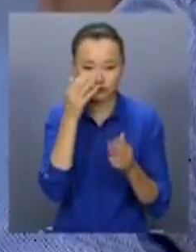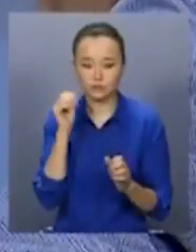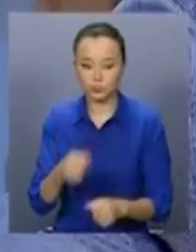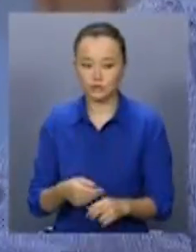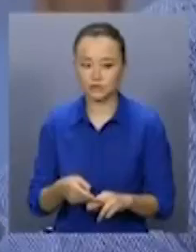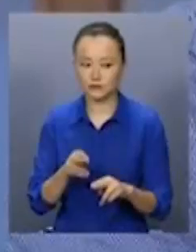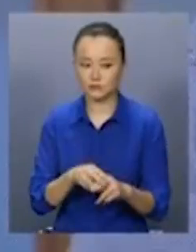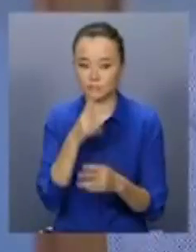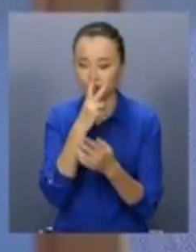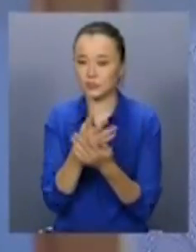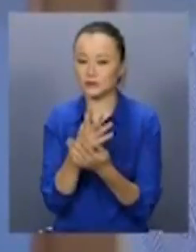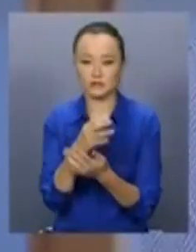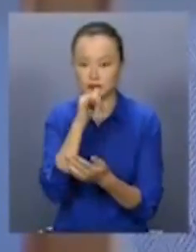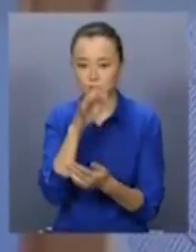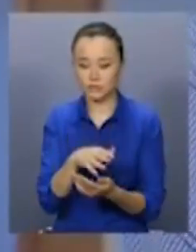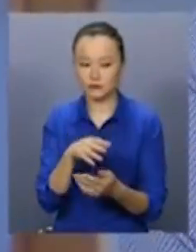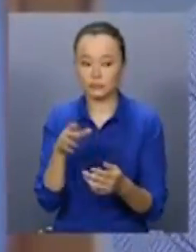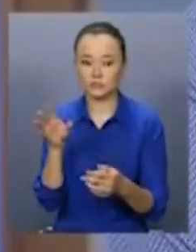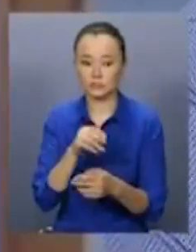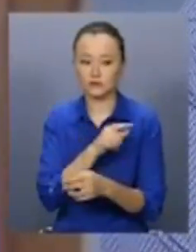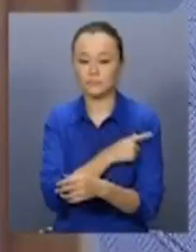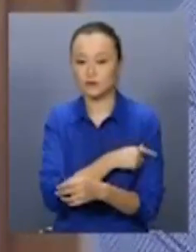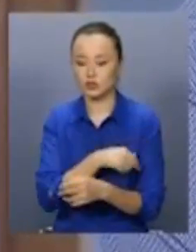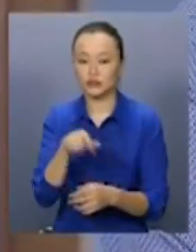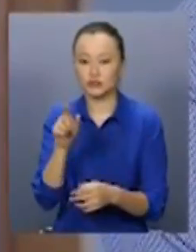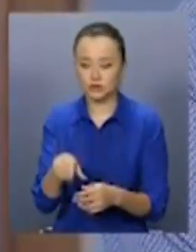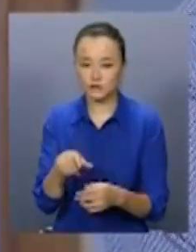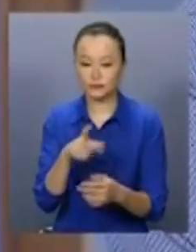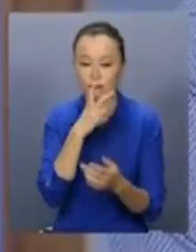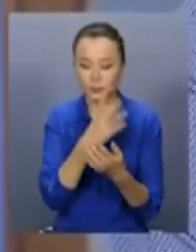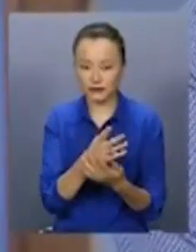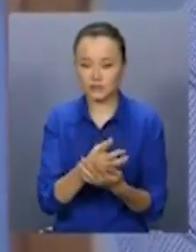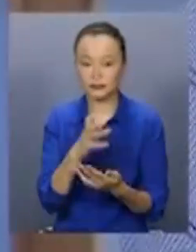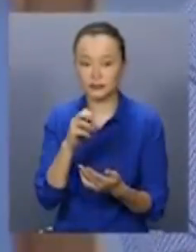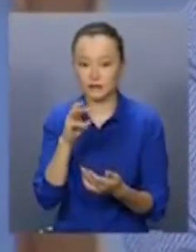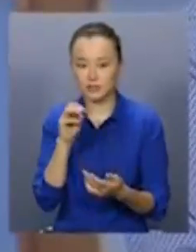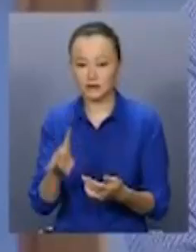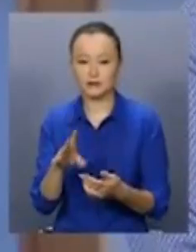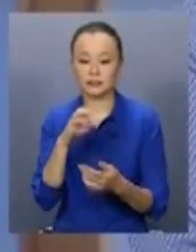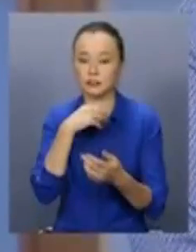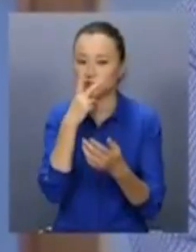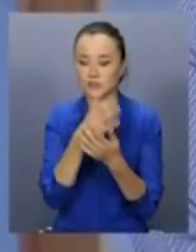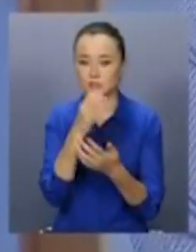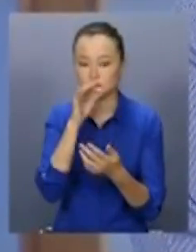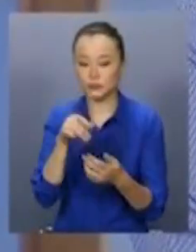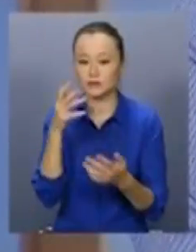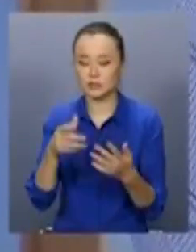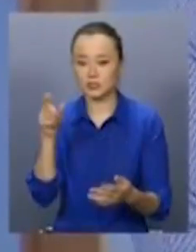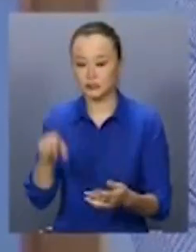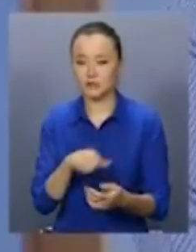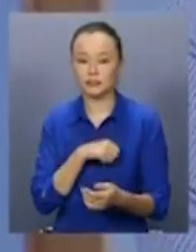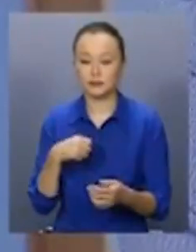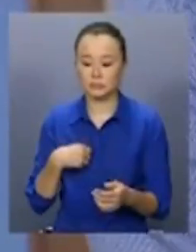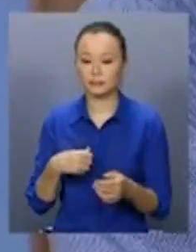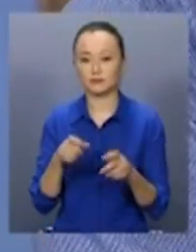қазір көрсете алмаймыз. Дәл қазір маманның адамға көрсететін сеансымен көрсете алмаймын. Ал адам өзі жасайтын, үйде